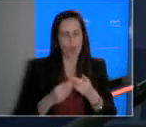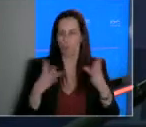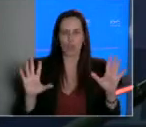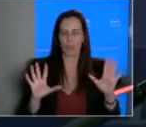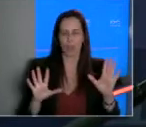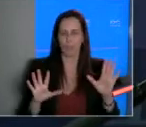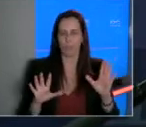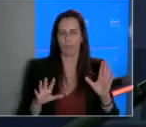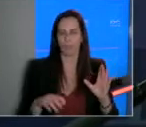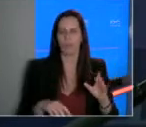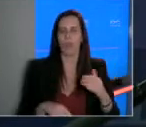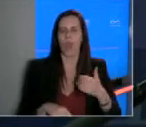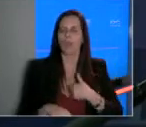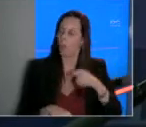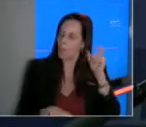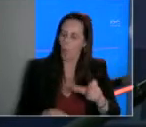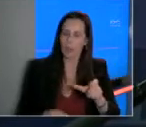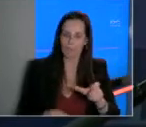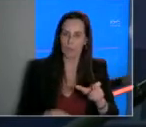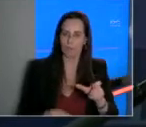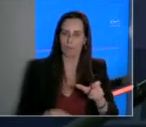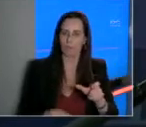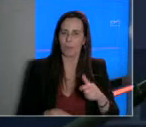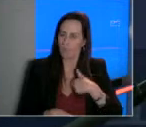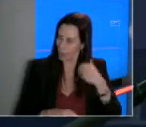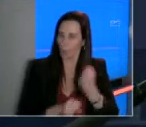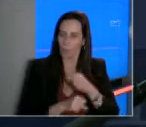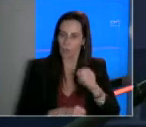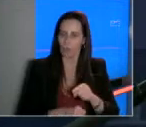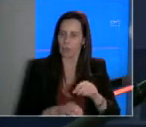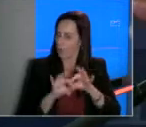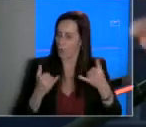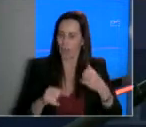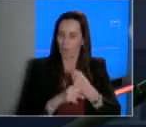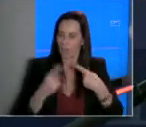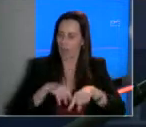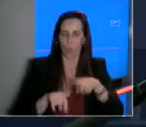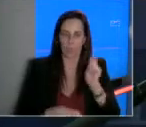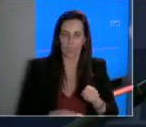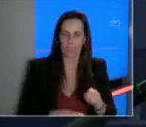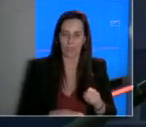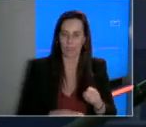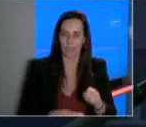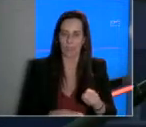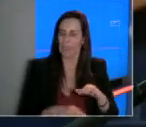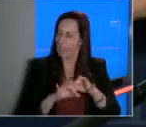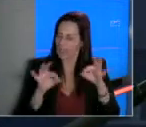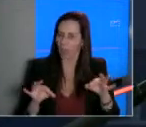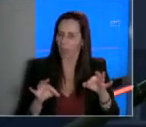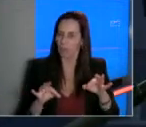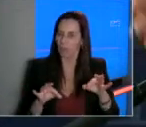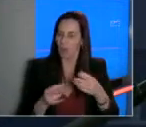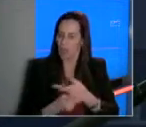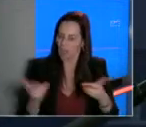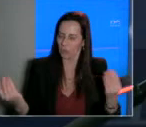מהאופוזיציה. אנחנו מחויבים לכך, ואנחנו נעשה את זה. התחלנו היום לעבוד בוועדות הכנסת, והתחלנו לחשוף